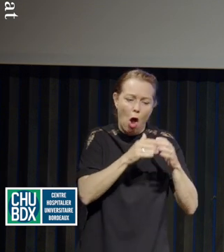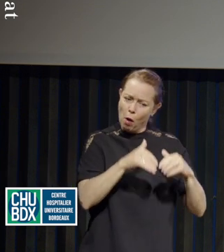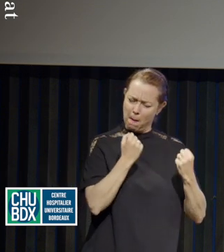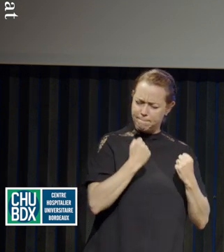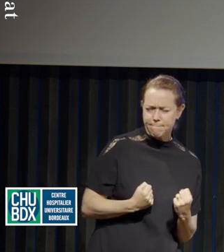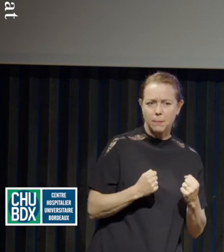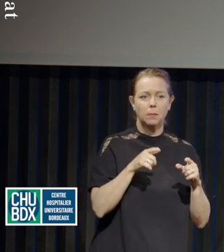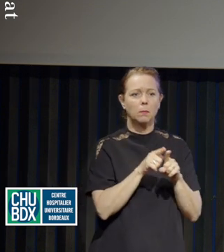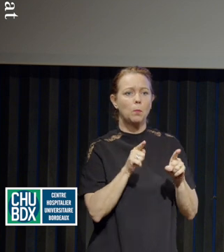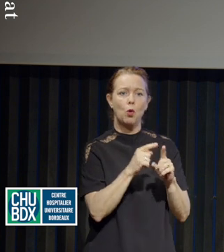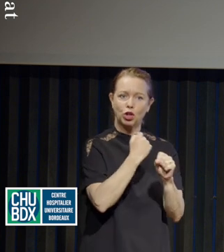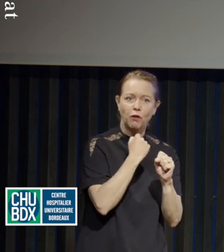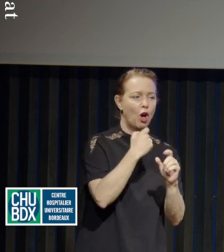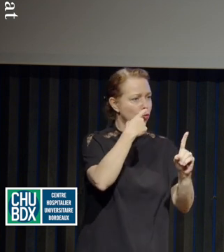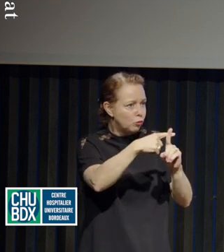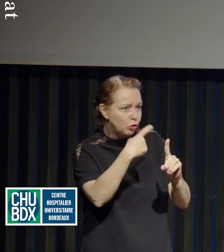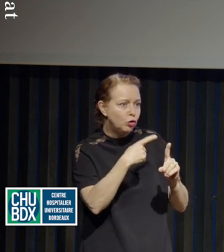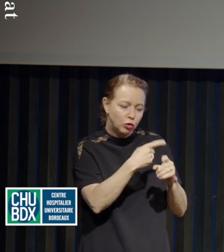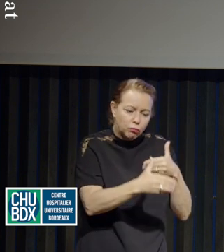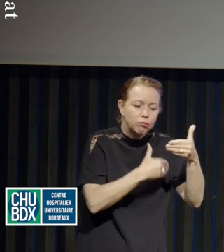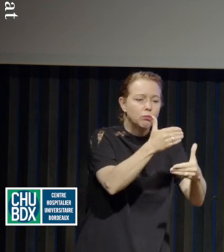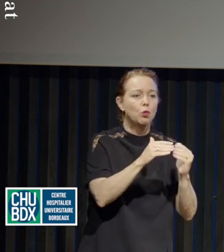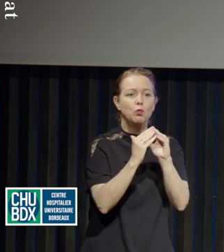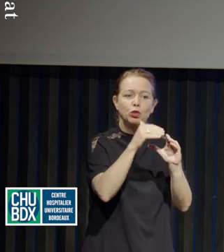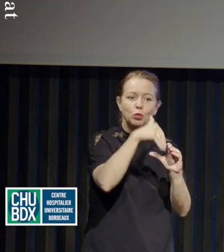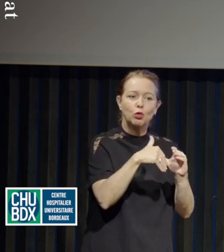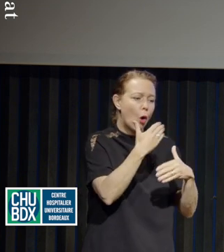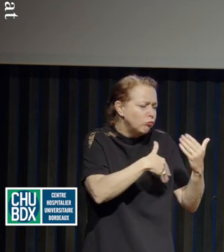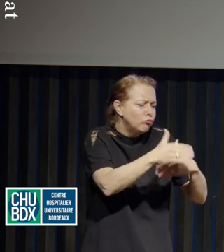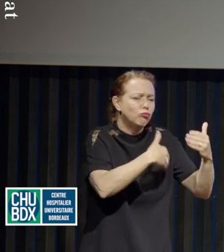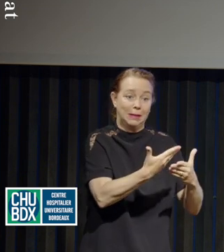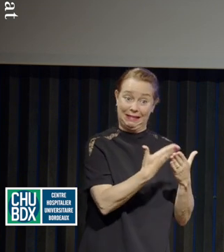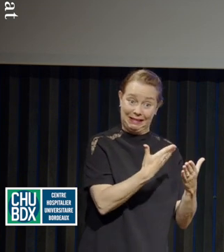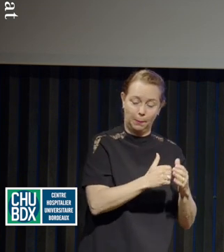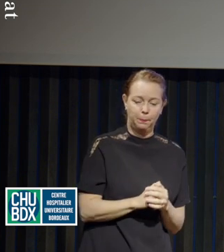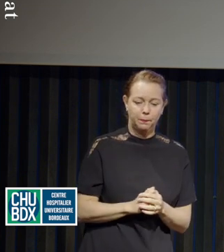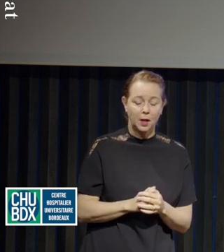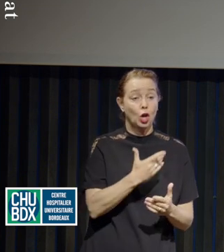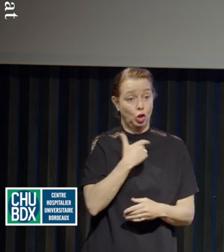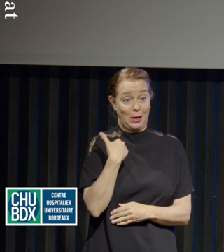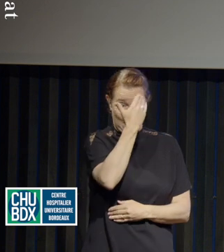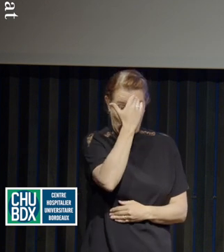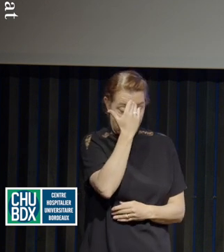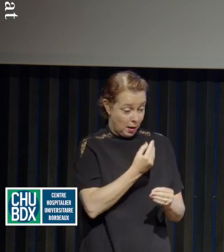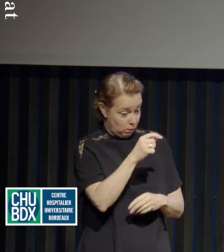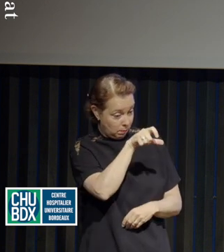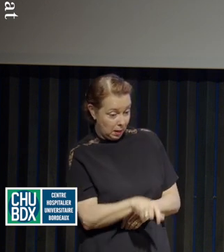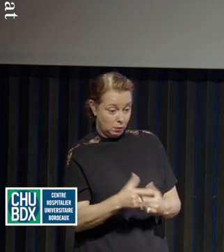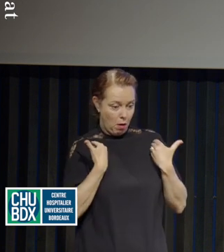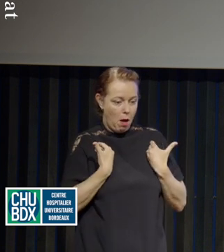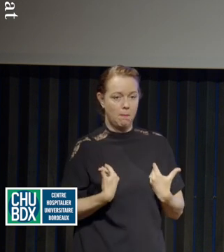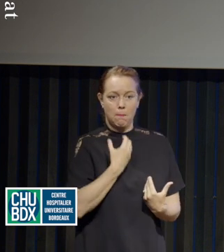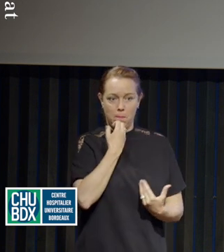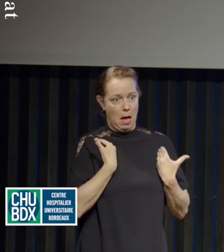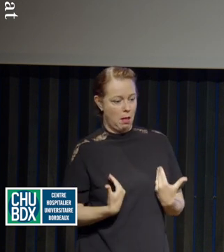productif et contribuer à la vie de sa communauté. La santé mentale est le fondement du bien-être d'un individu et du